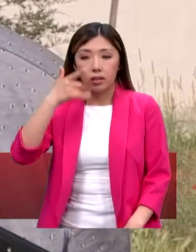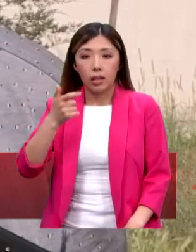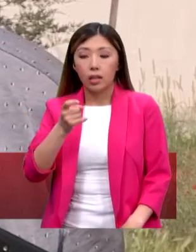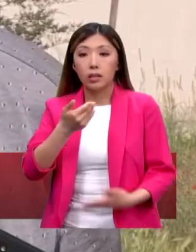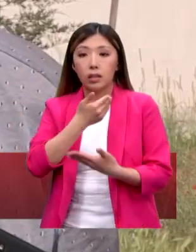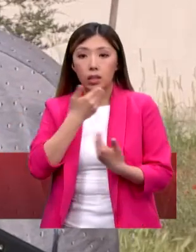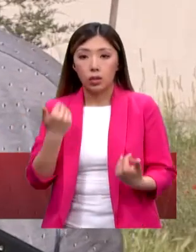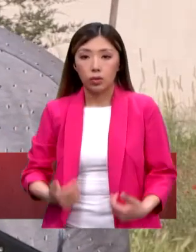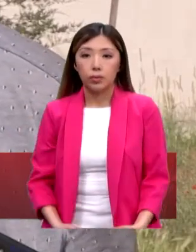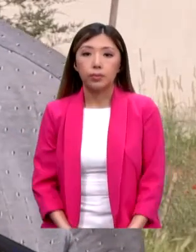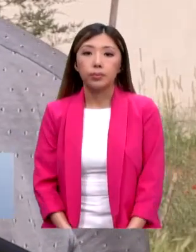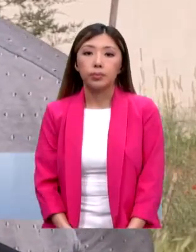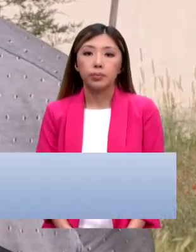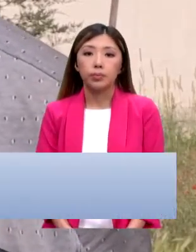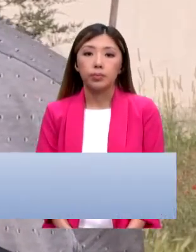Первоначально